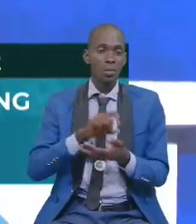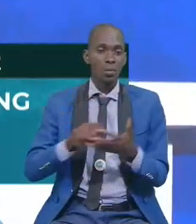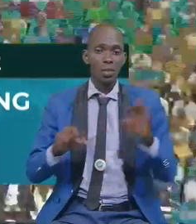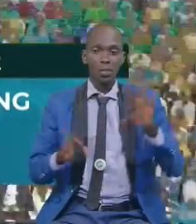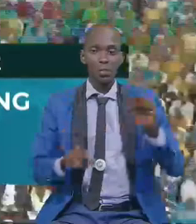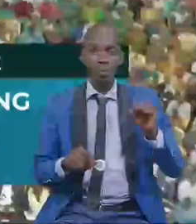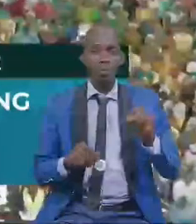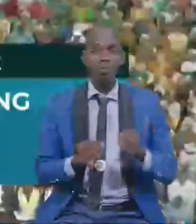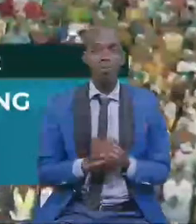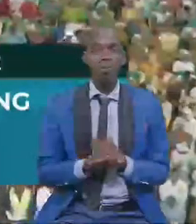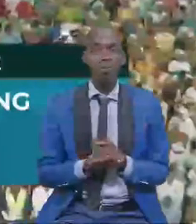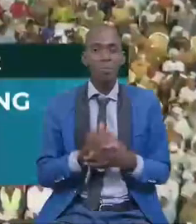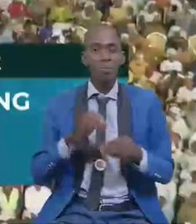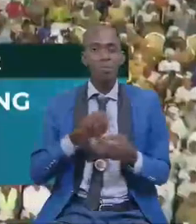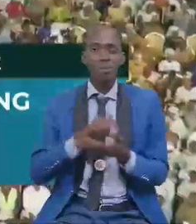14.